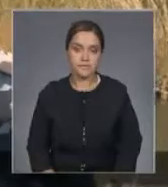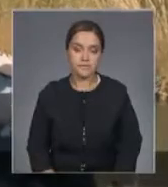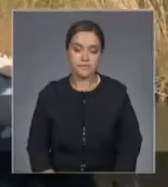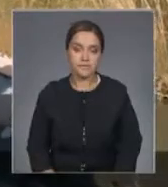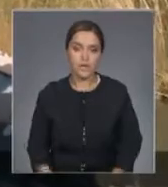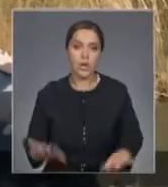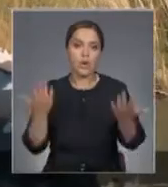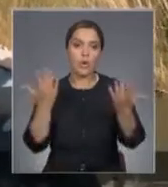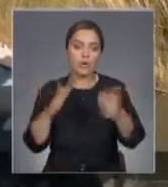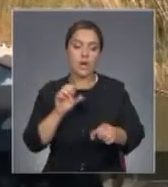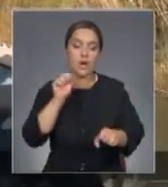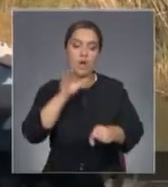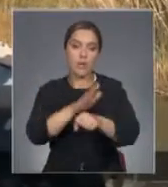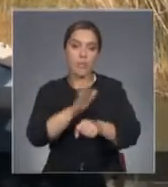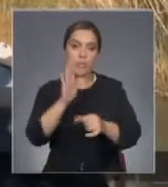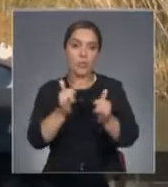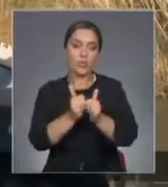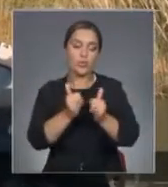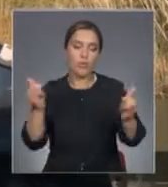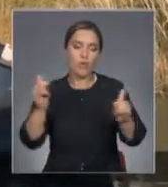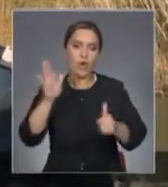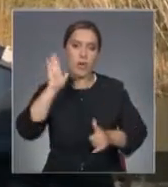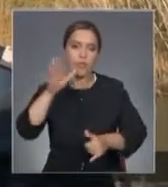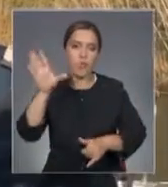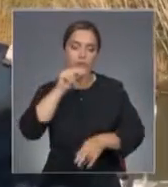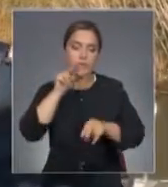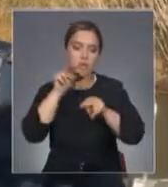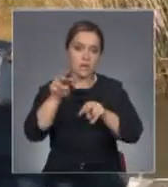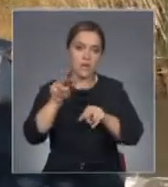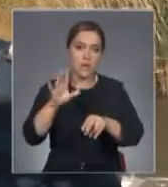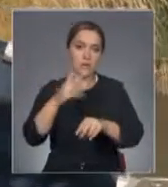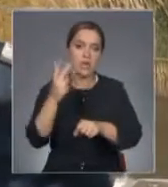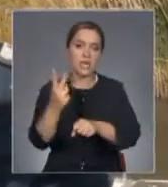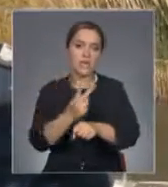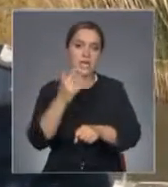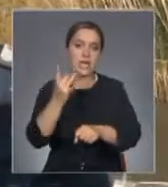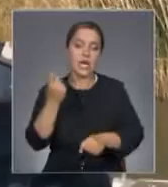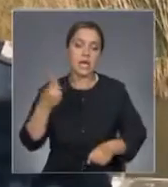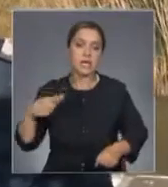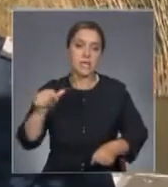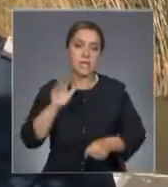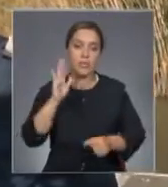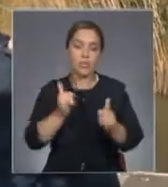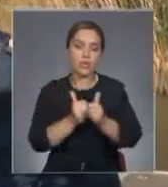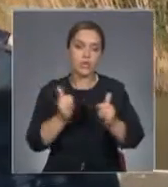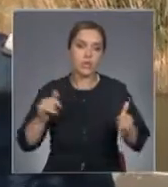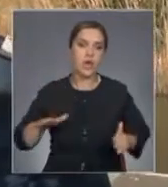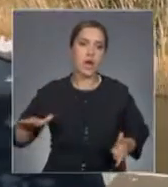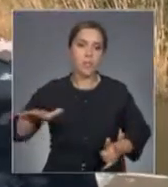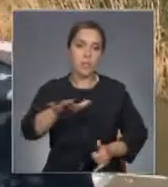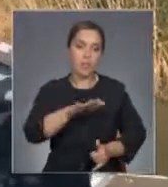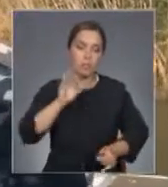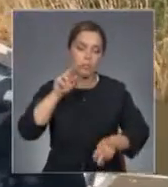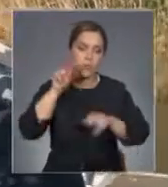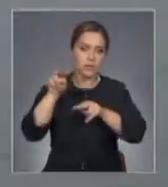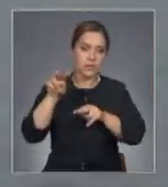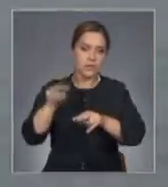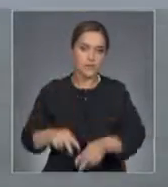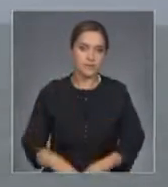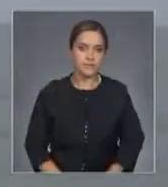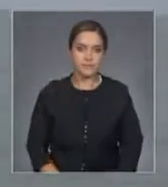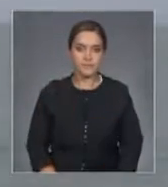Уже дано поручение увеличить число рейдов в море до 2-3 в неделю. Расширена будет и площадь, которую возьмем под особый